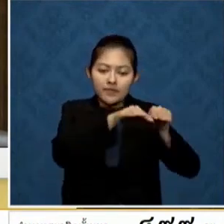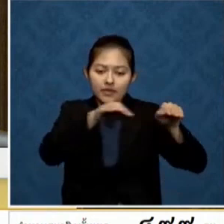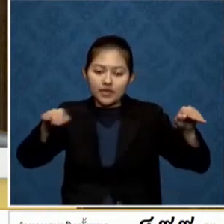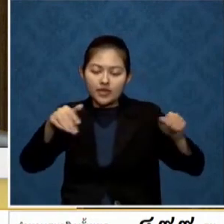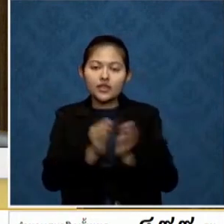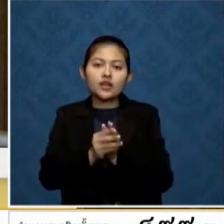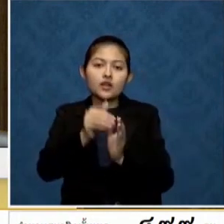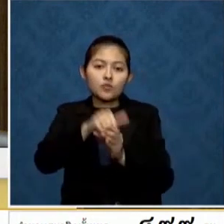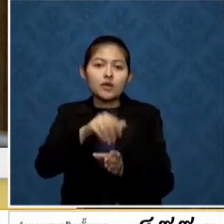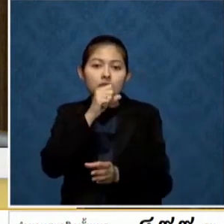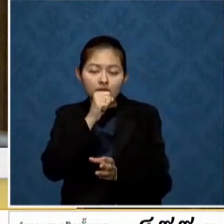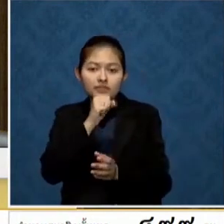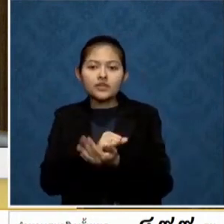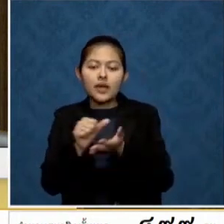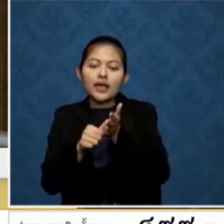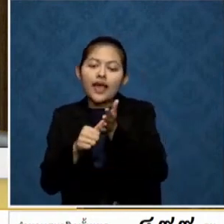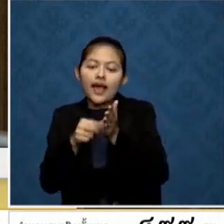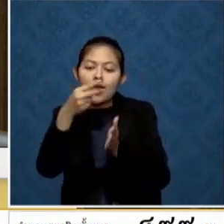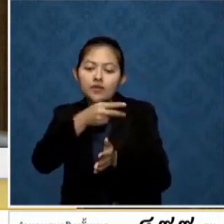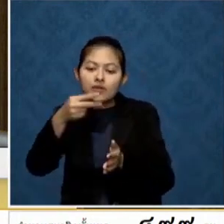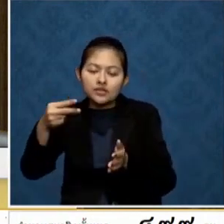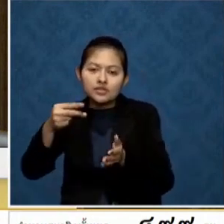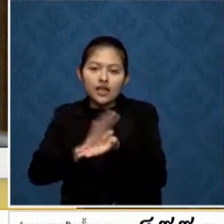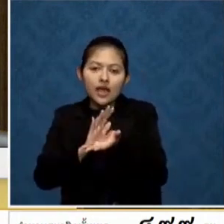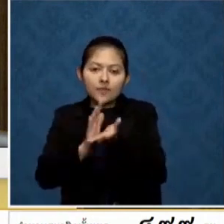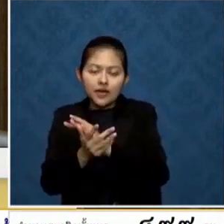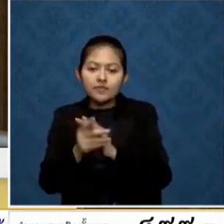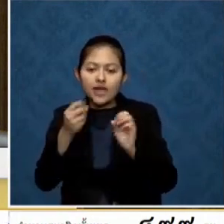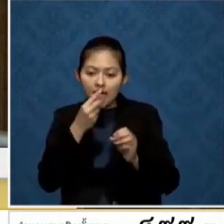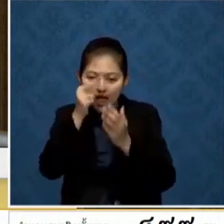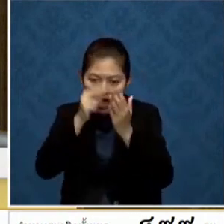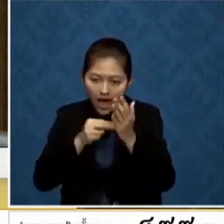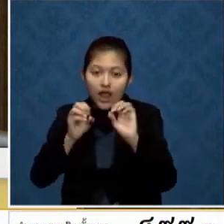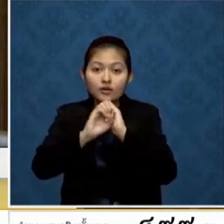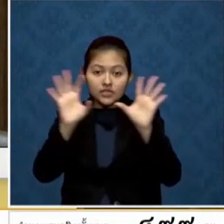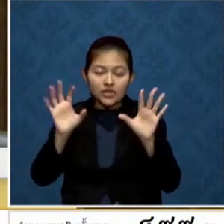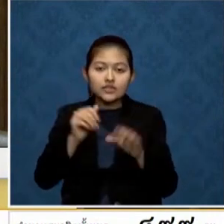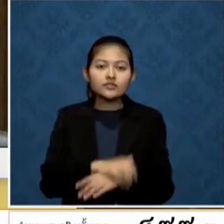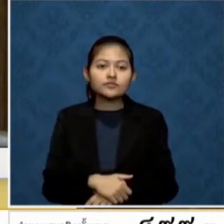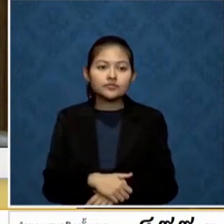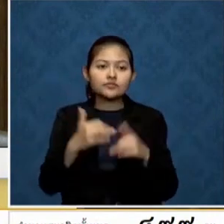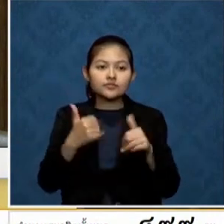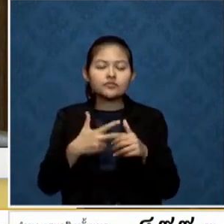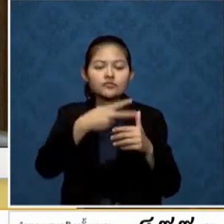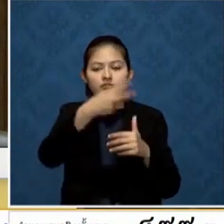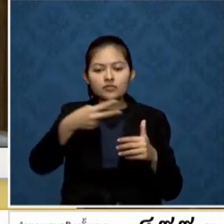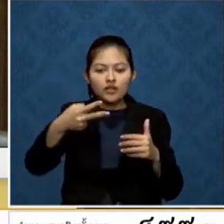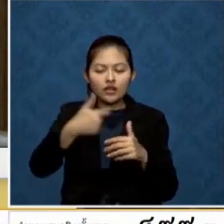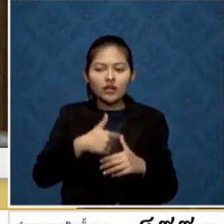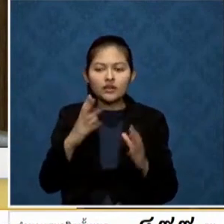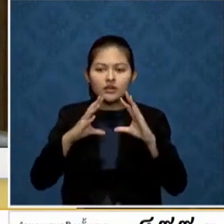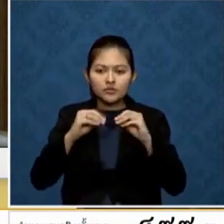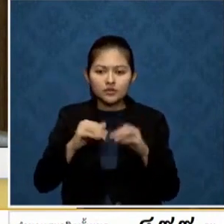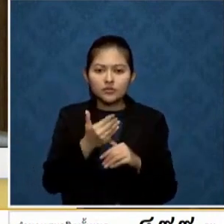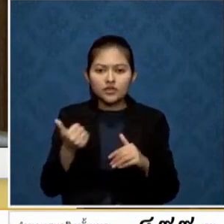คะแนนแบบลับนะครับแค่เป็นการปรับข้อความให้มันมีความรัดกุมมากขึ้นเพราะผมก็เข้าใจว่าเจตนาของข้อนี้เนี่ยคงไม่ได้ต้องการจะเห็นที่ประชุมสภาแห่งนี้